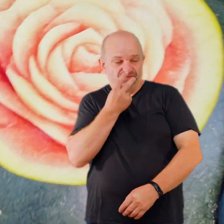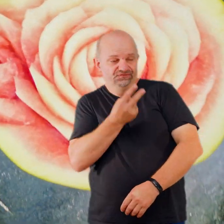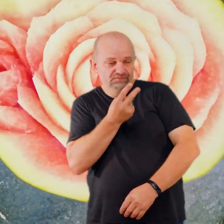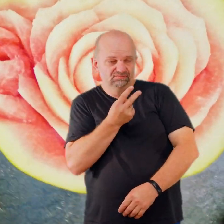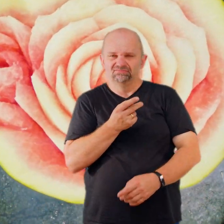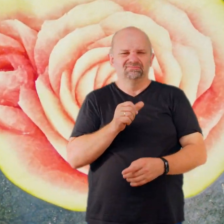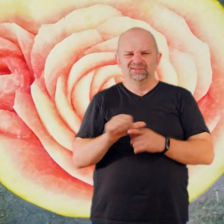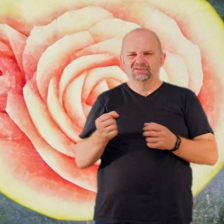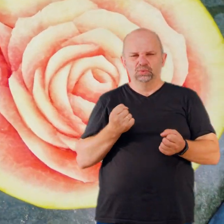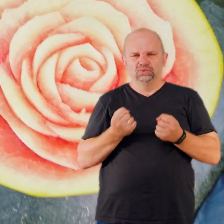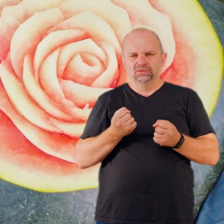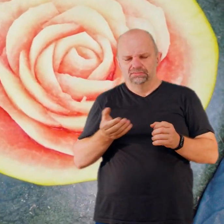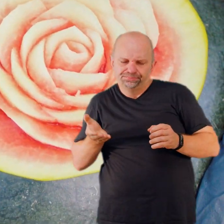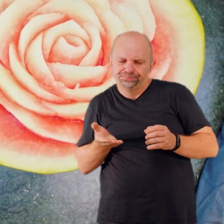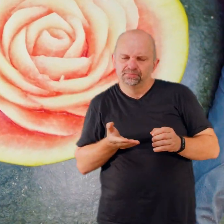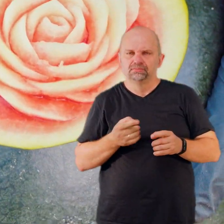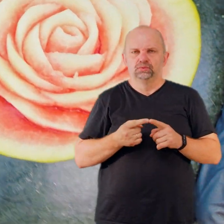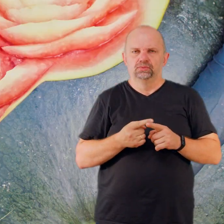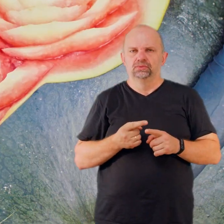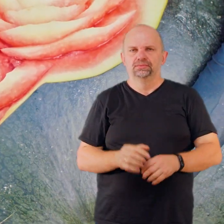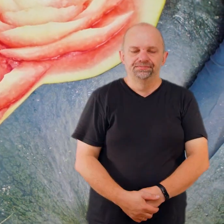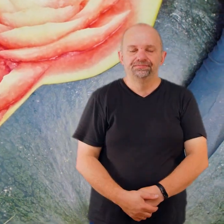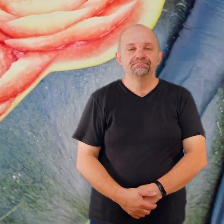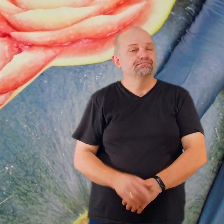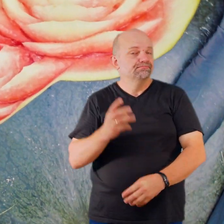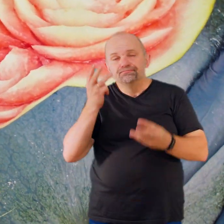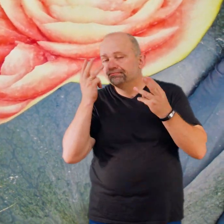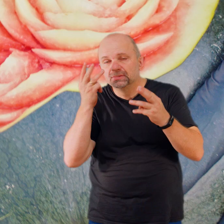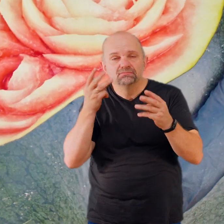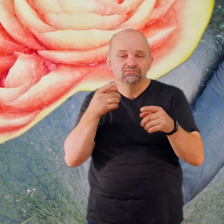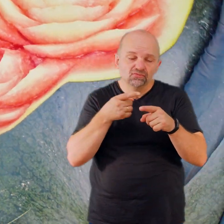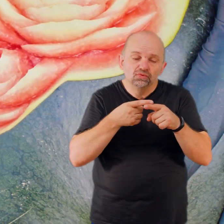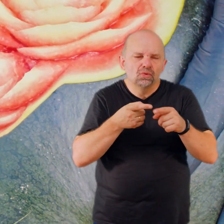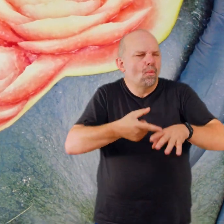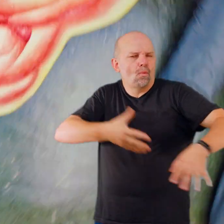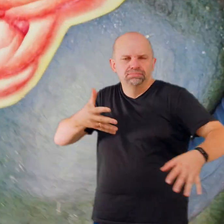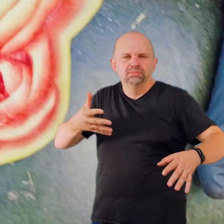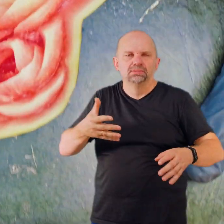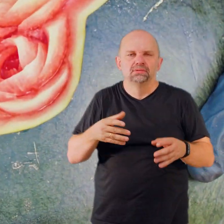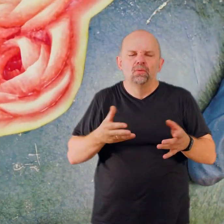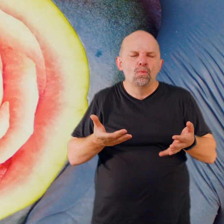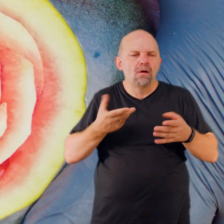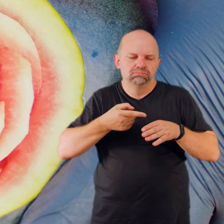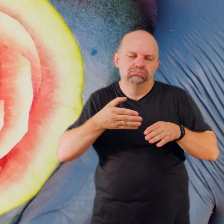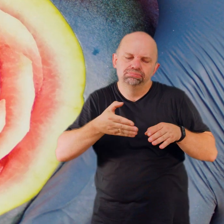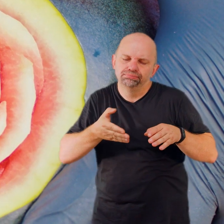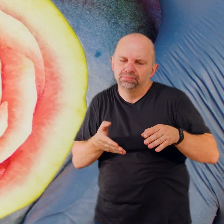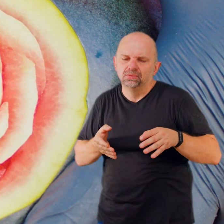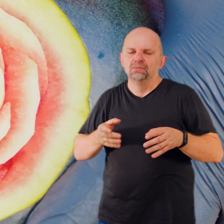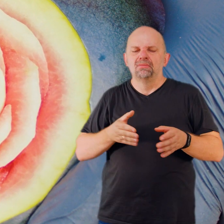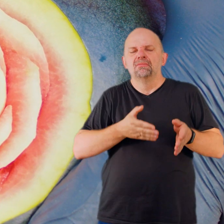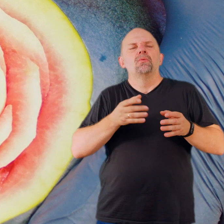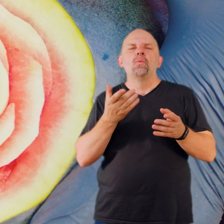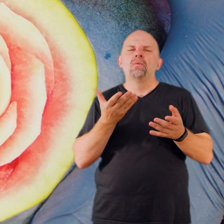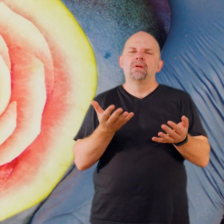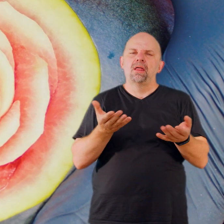nie jest nic trudnego, tylko trzeba mieć ostry nożyk, bo ostre nożyki świadczą o jakości wycinania naszej róży. Pierwsza różyczka,